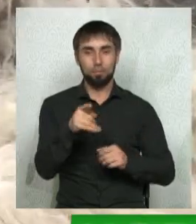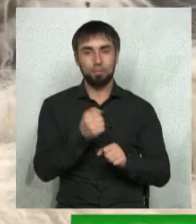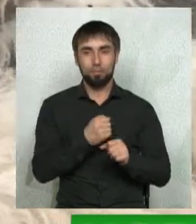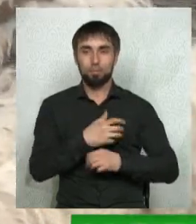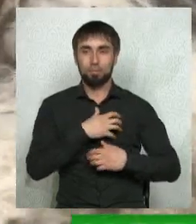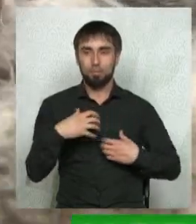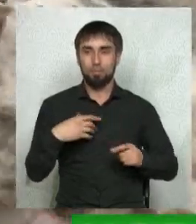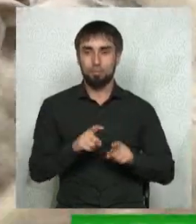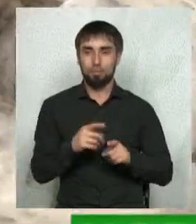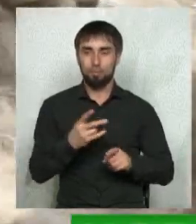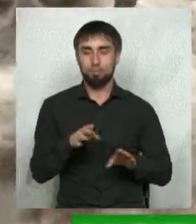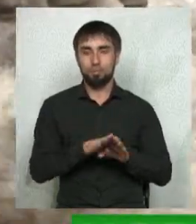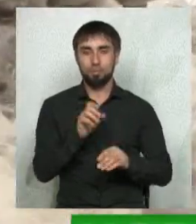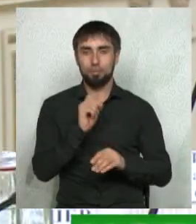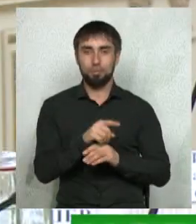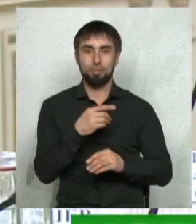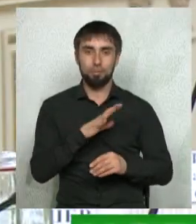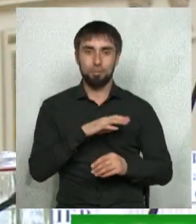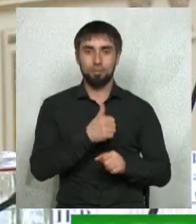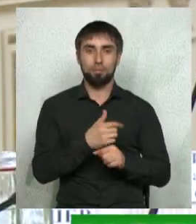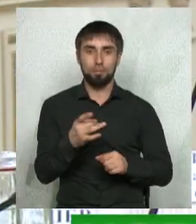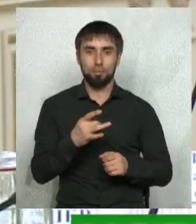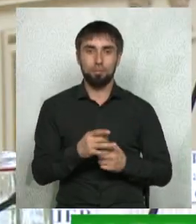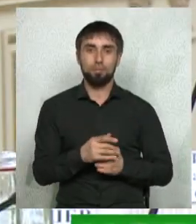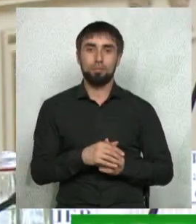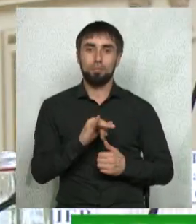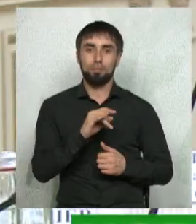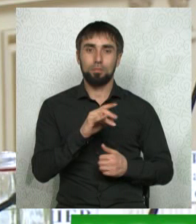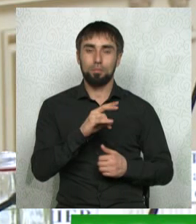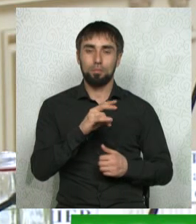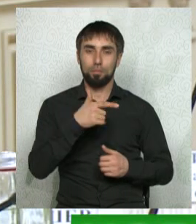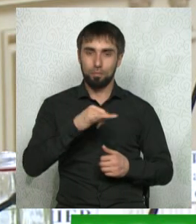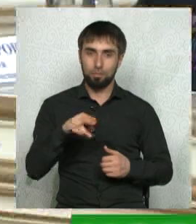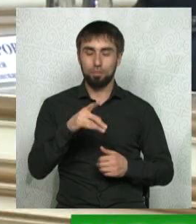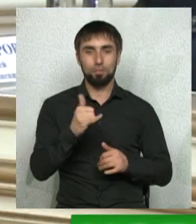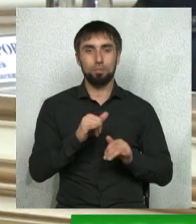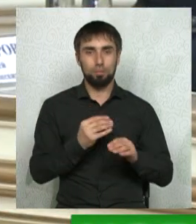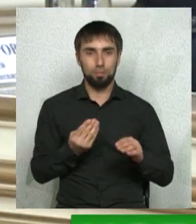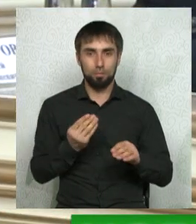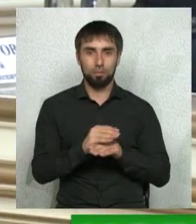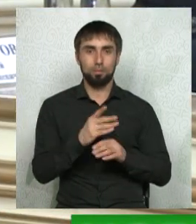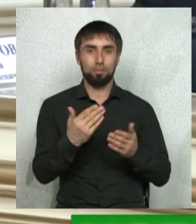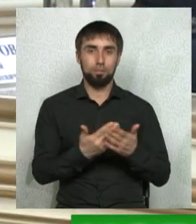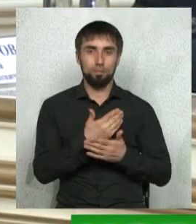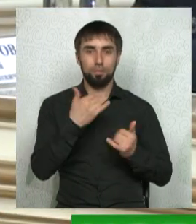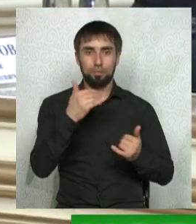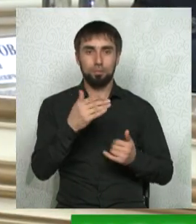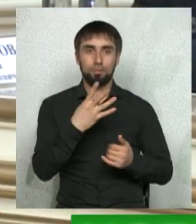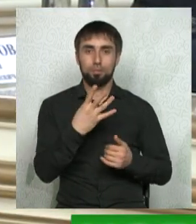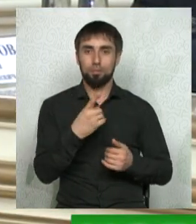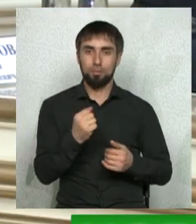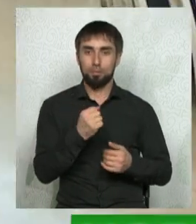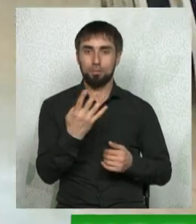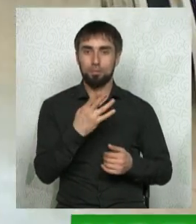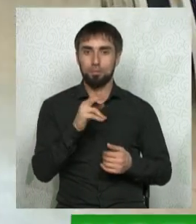на животноводстве. Такое поручение дал глава республики. И унитарные предприятия уже пополняются новым поголовьем. Всего за